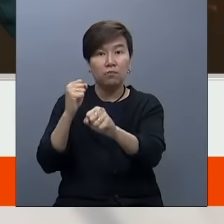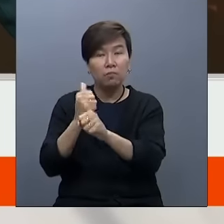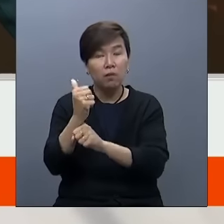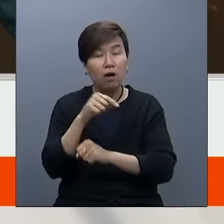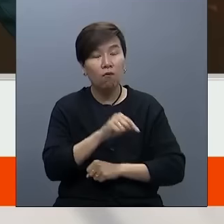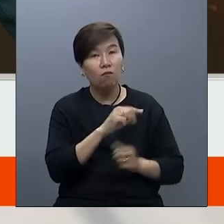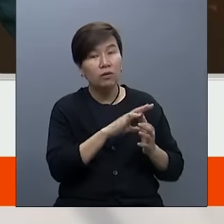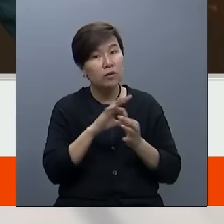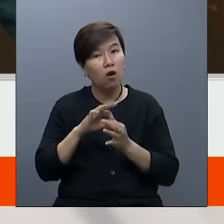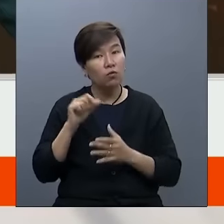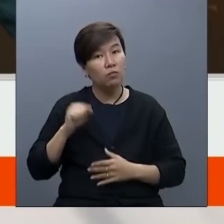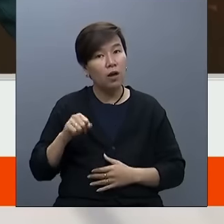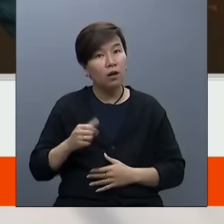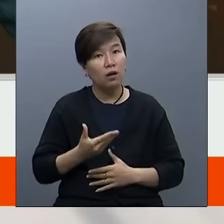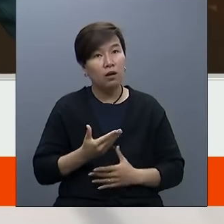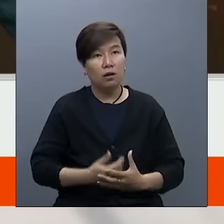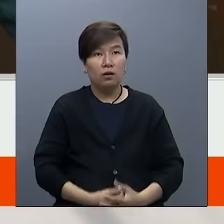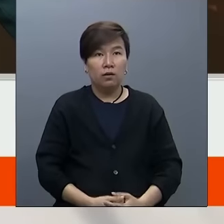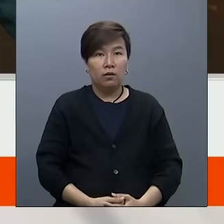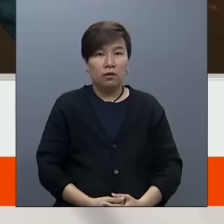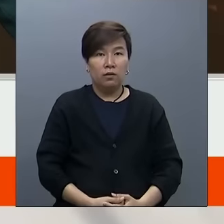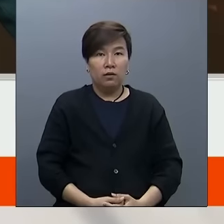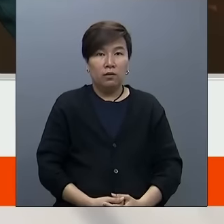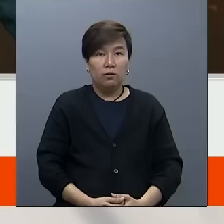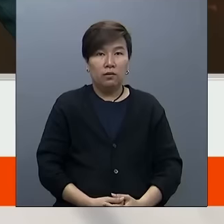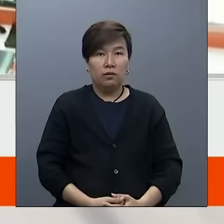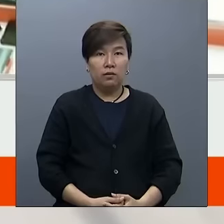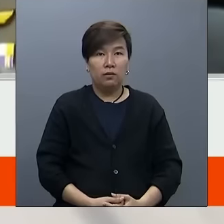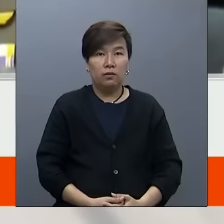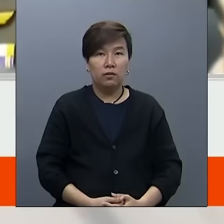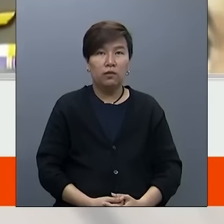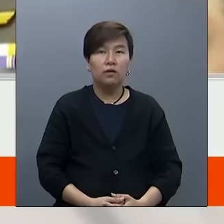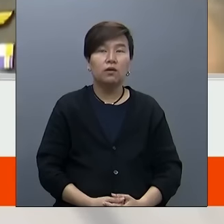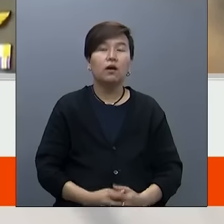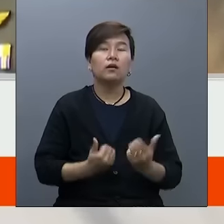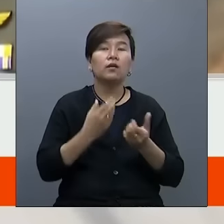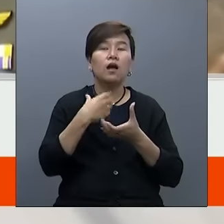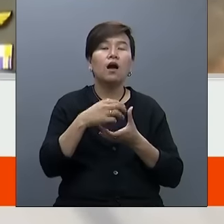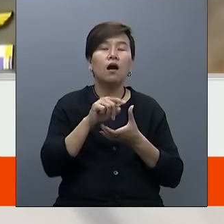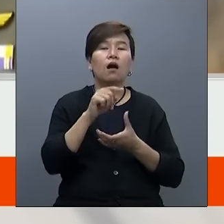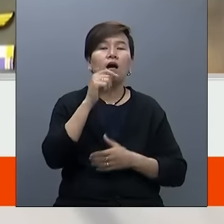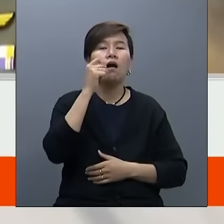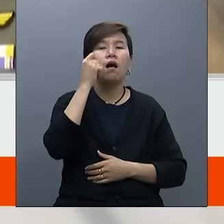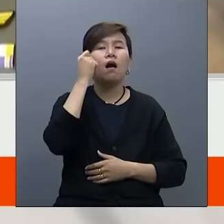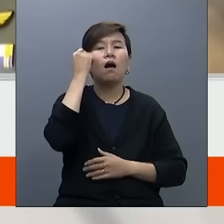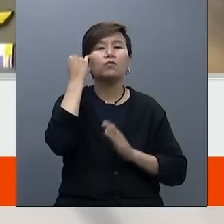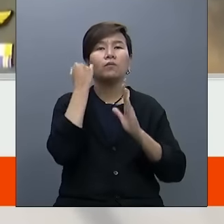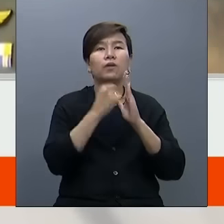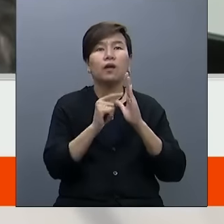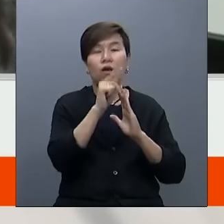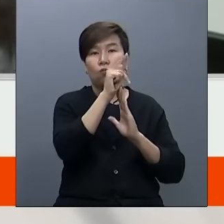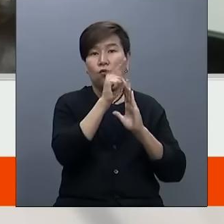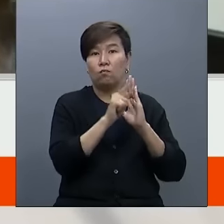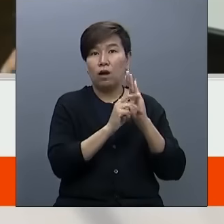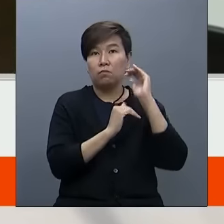ขดังนั้นเลยหรือไม่คะ อันนี้ก็ขออนุญาตแล้วก็เป็นความเข้าใจผิดอีกเหมือนกันนะครับเพราะว่ากฎหมายไม่ได้กำหนดนะครับ